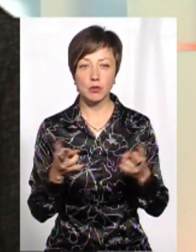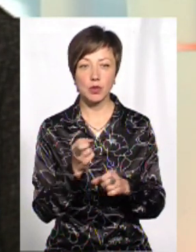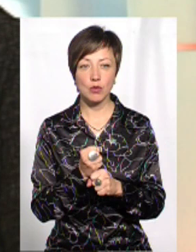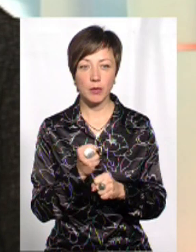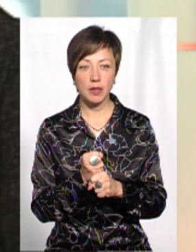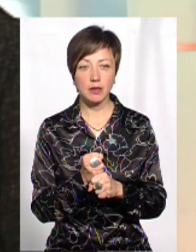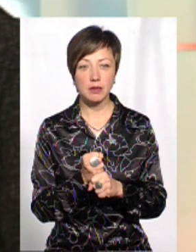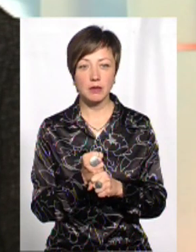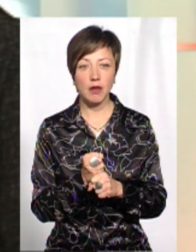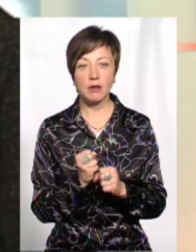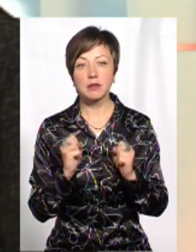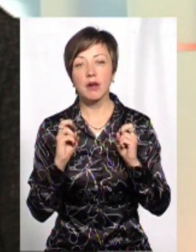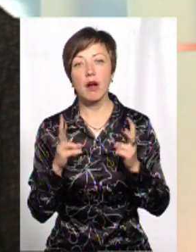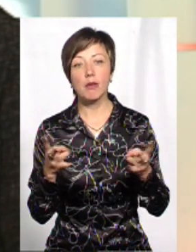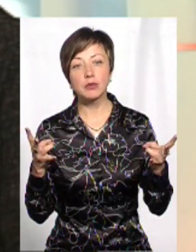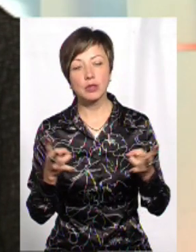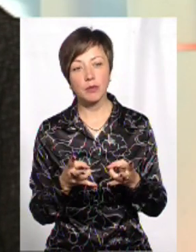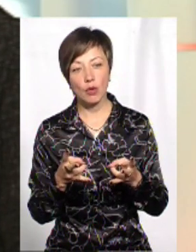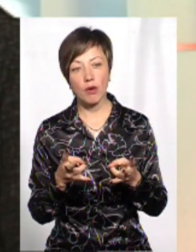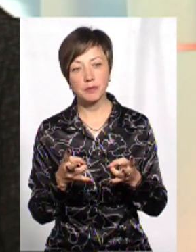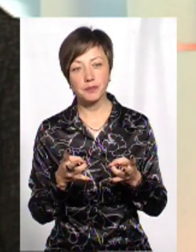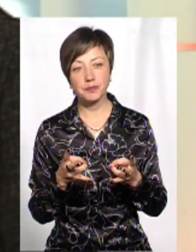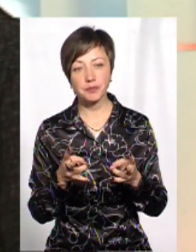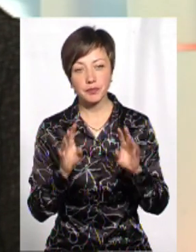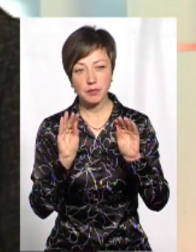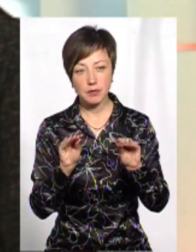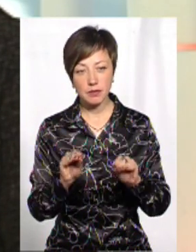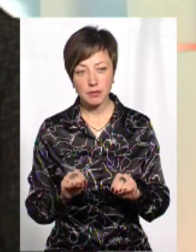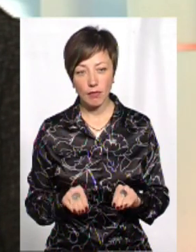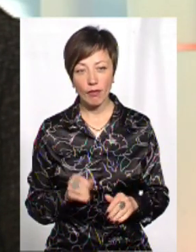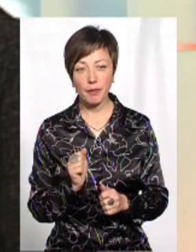зробити, як його потрібно викласти, тому що до кожного